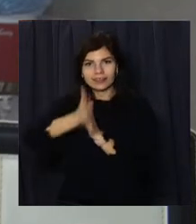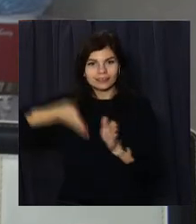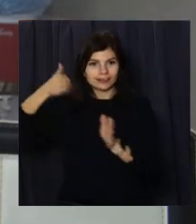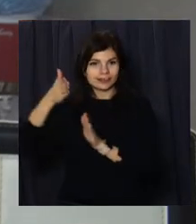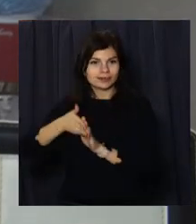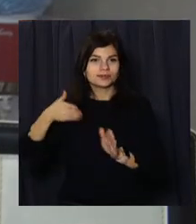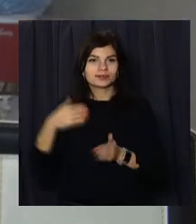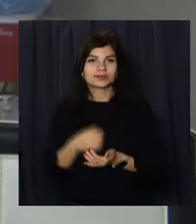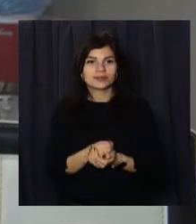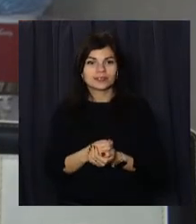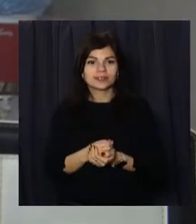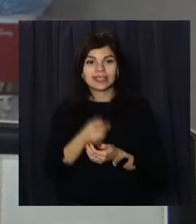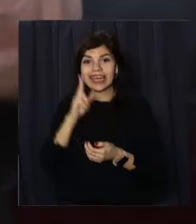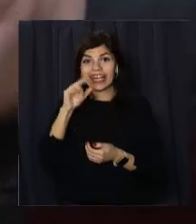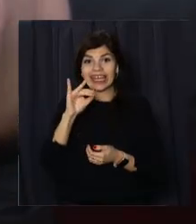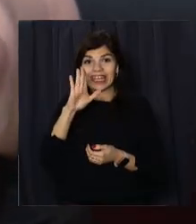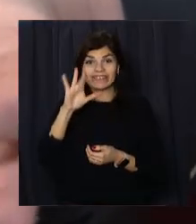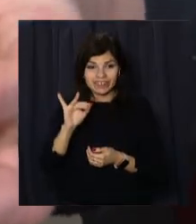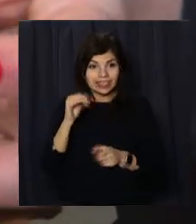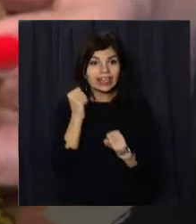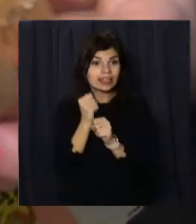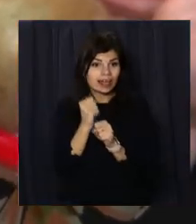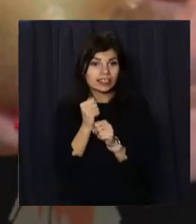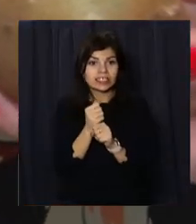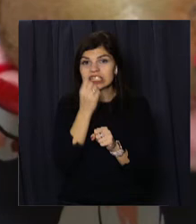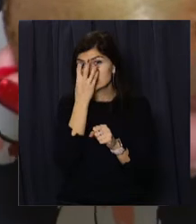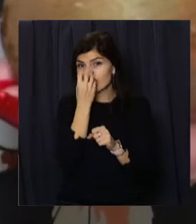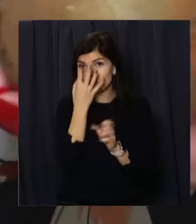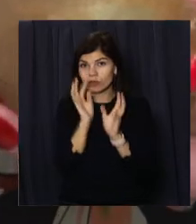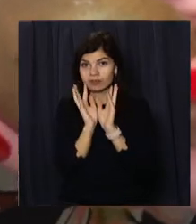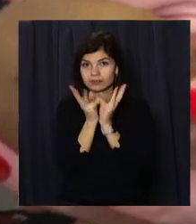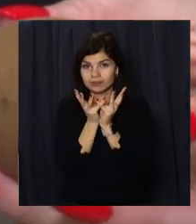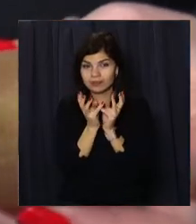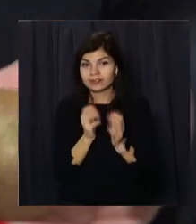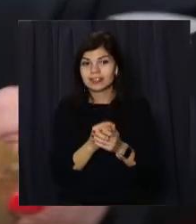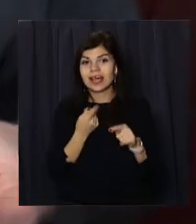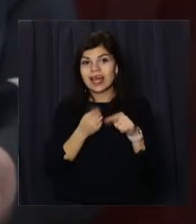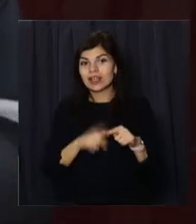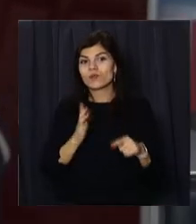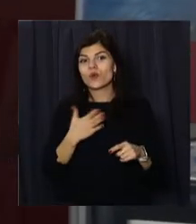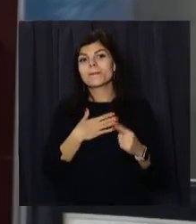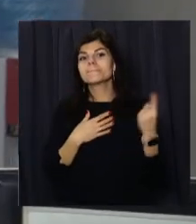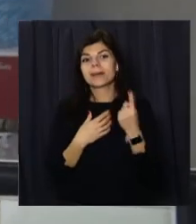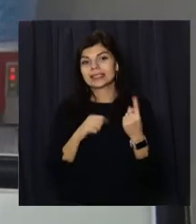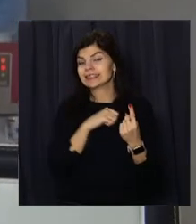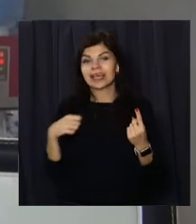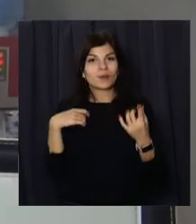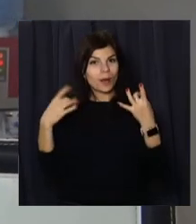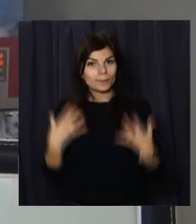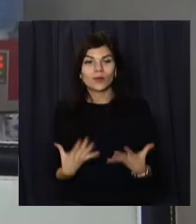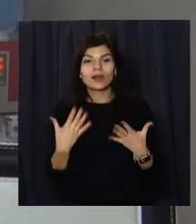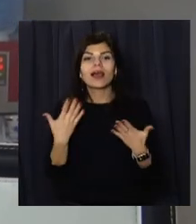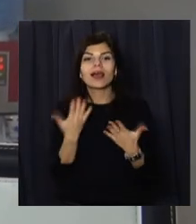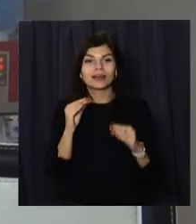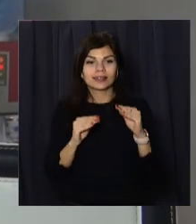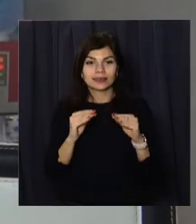первый, самый простой элемент карвинга. Для этого я беру нож потоньше. Это острый тонкий нож. Это тайский нож. Но, в